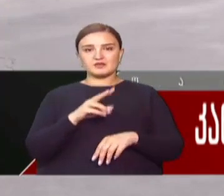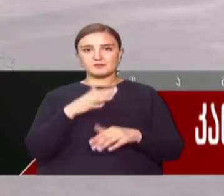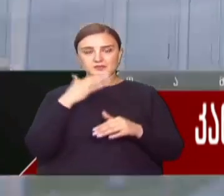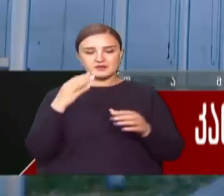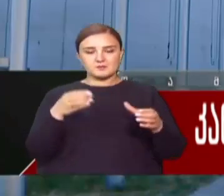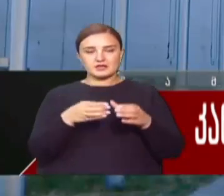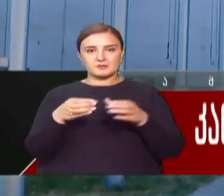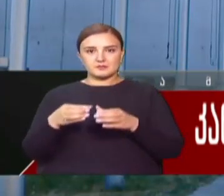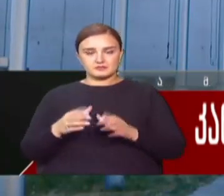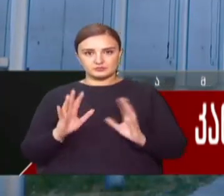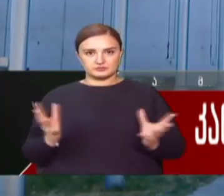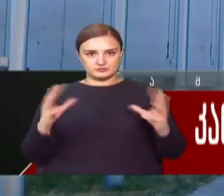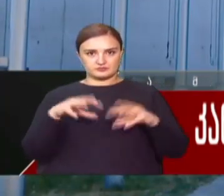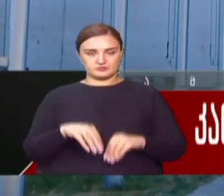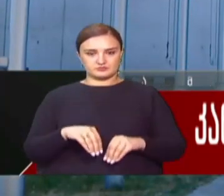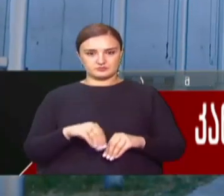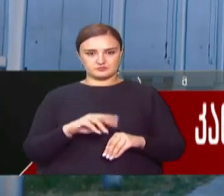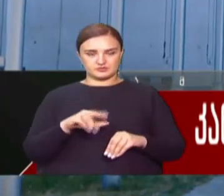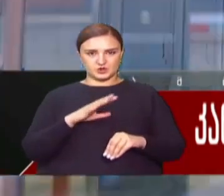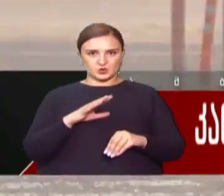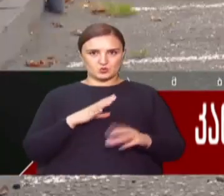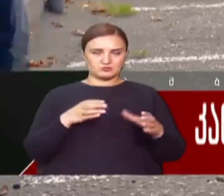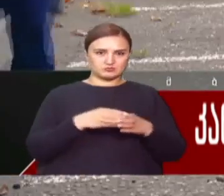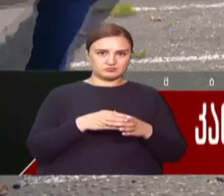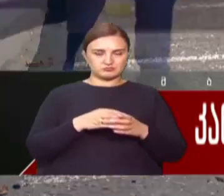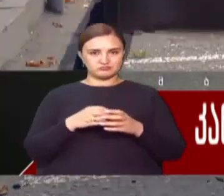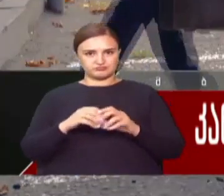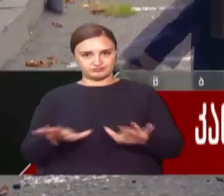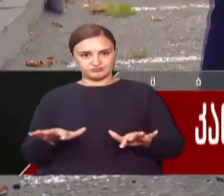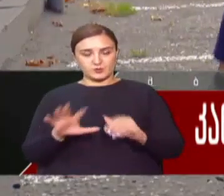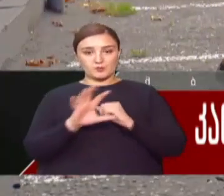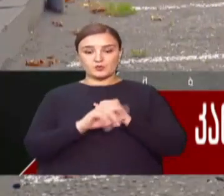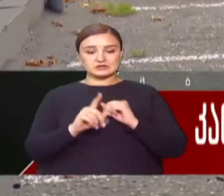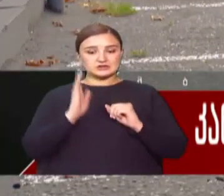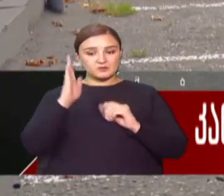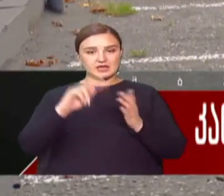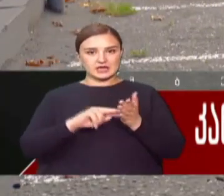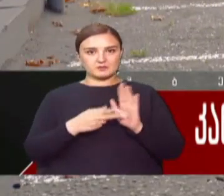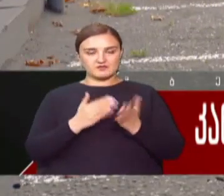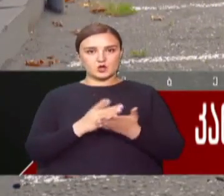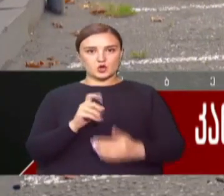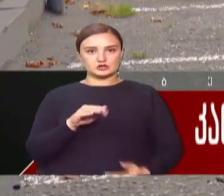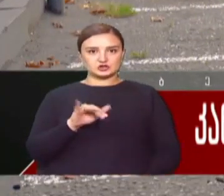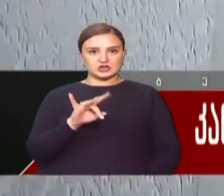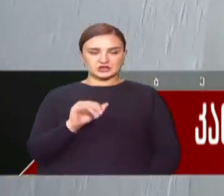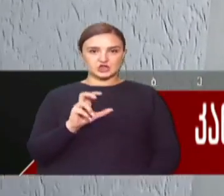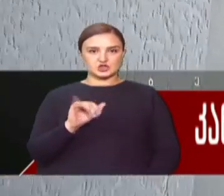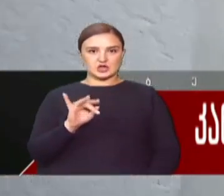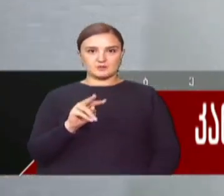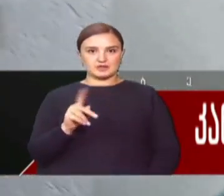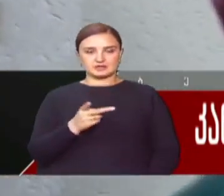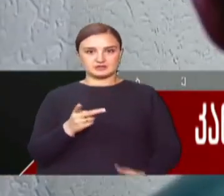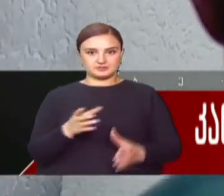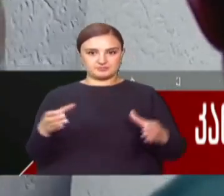patera partia tuga ertiane bazarmoic nada, da ișala. Polomotsemulobit, celke samomologet mebi. Hoștaria Japaridzis ertobas.